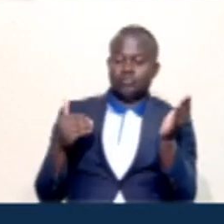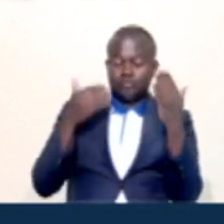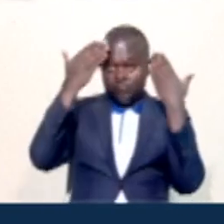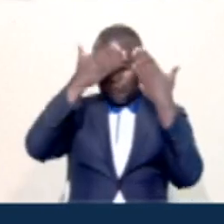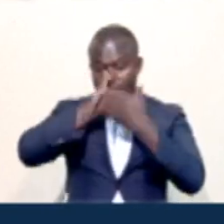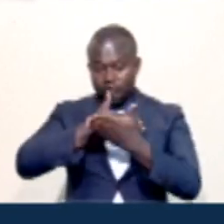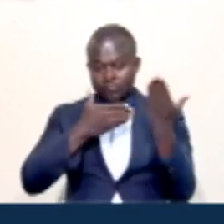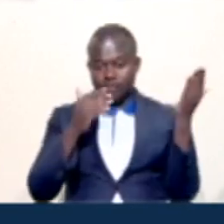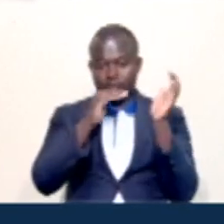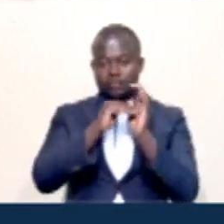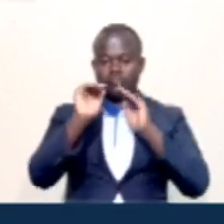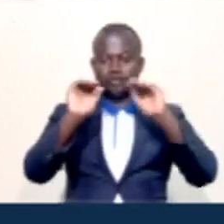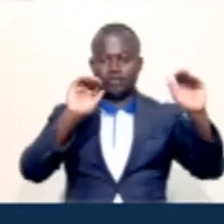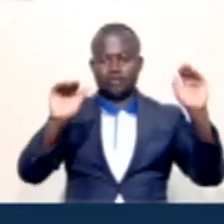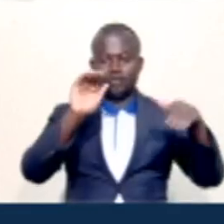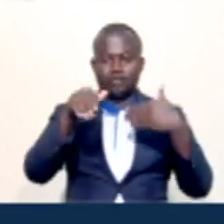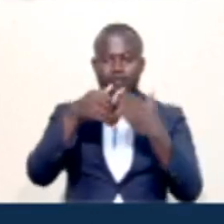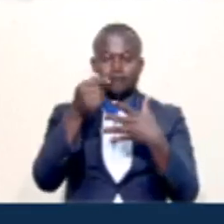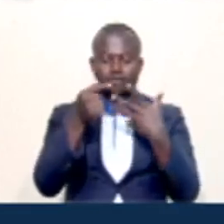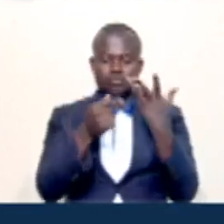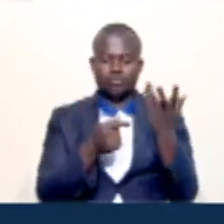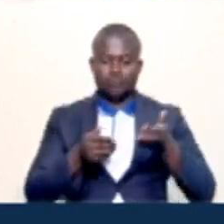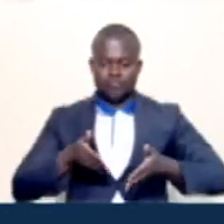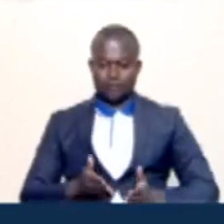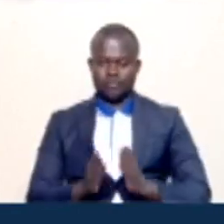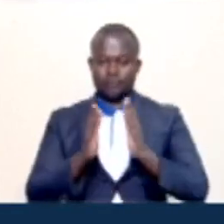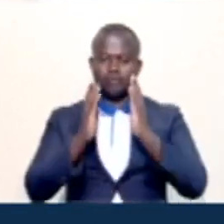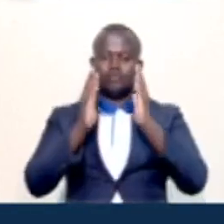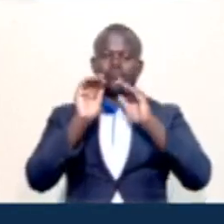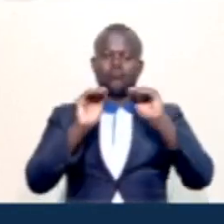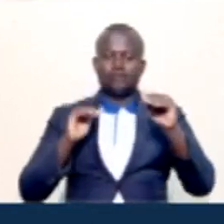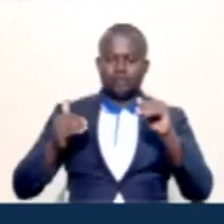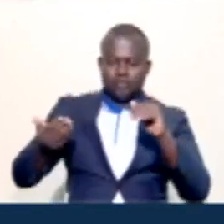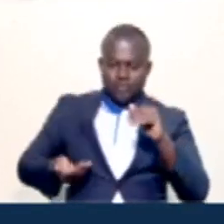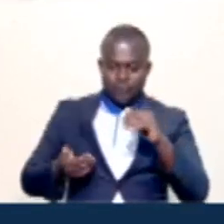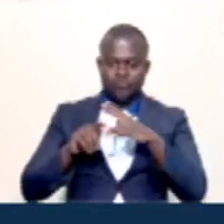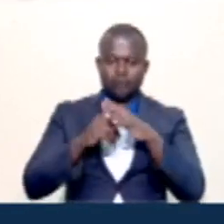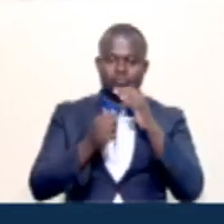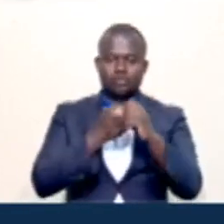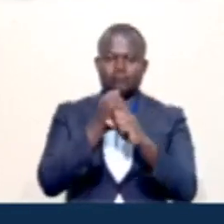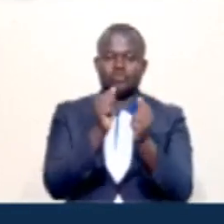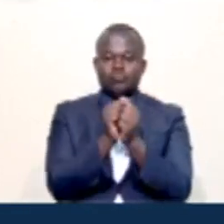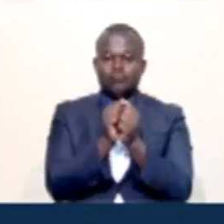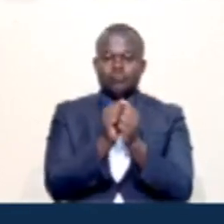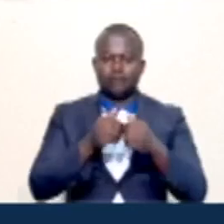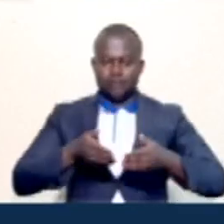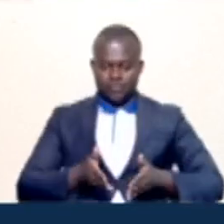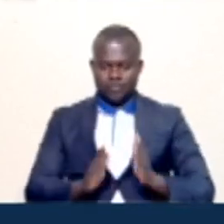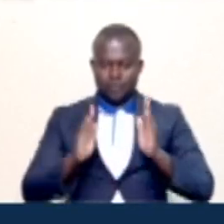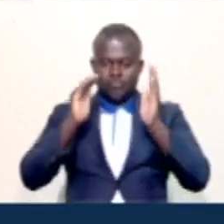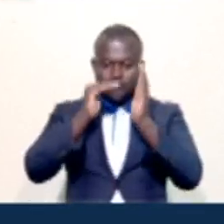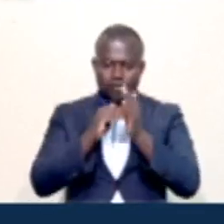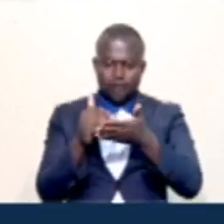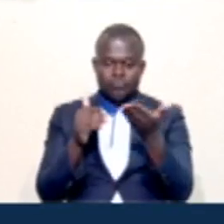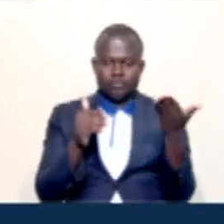ry'ibarura. Bakazabaza kandi n'ibirebana n'imbyaro bibazwa igitsina gore guhera ku bafite imyaka 10 y'amavuko. Abakarani